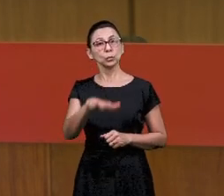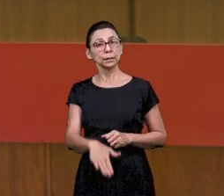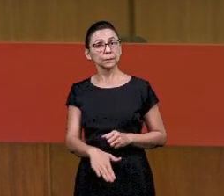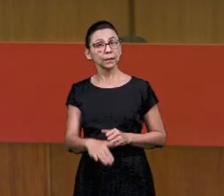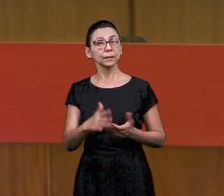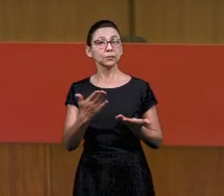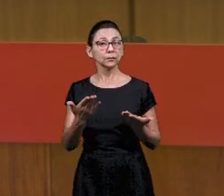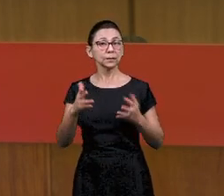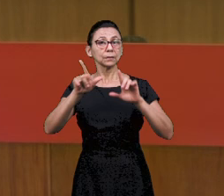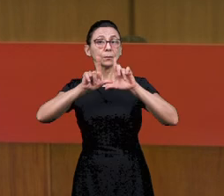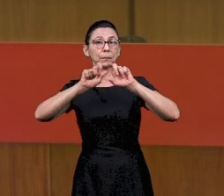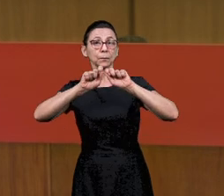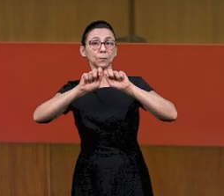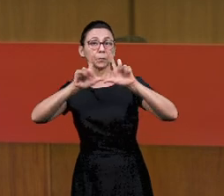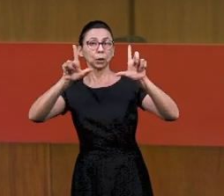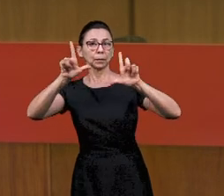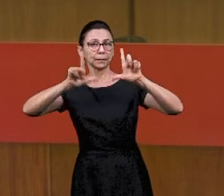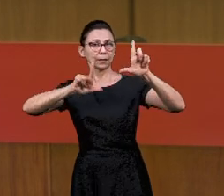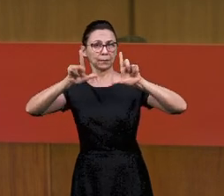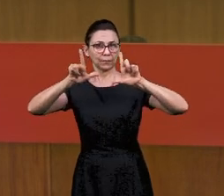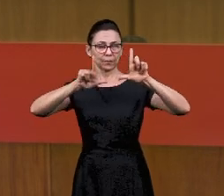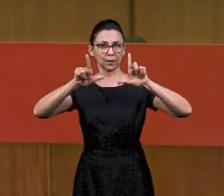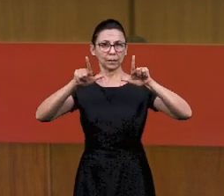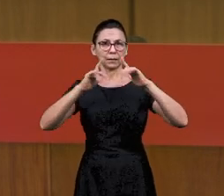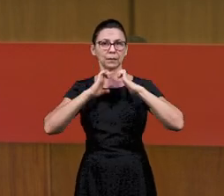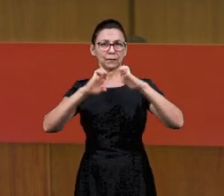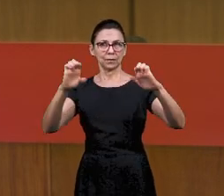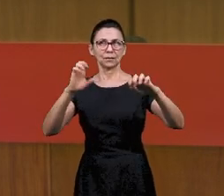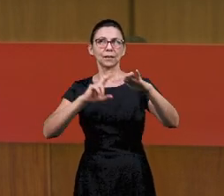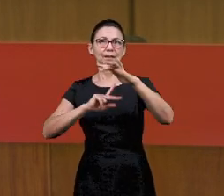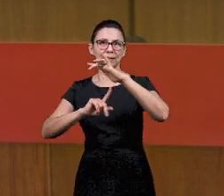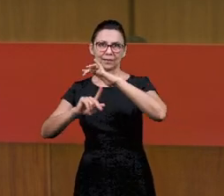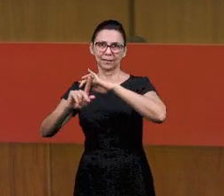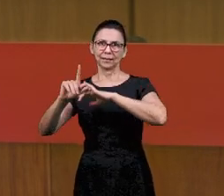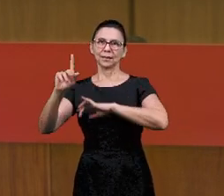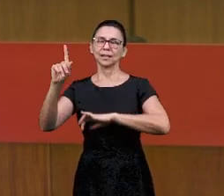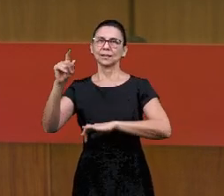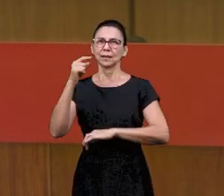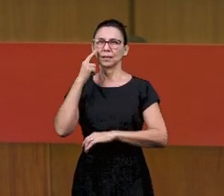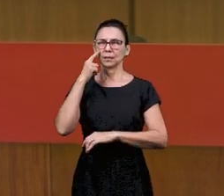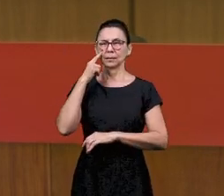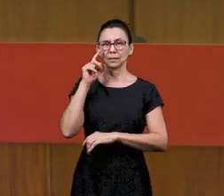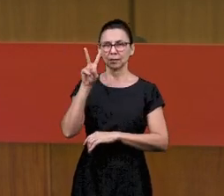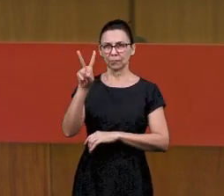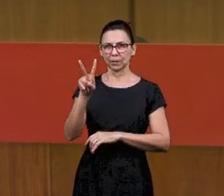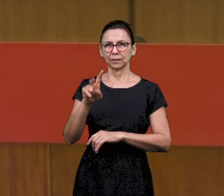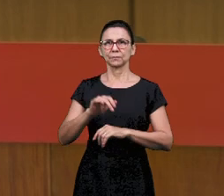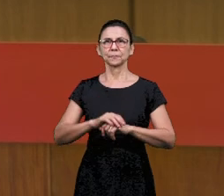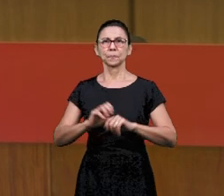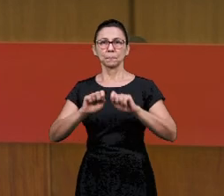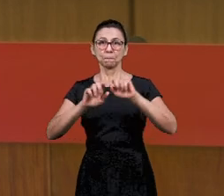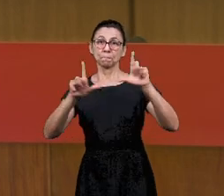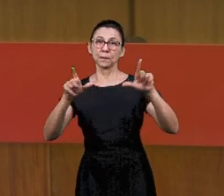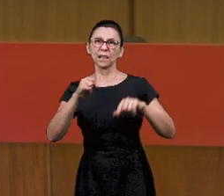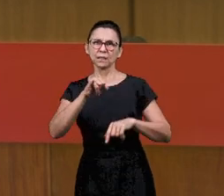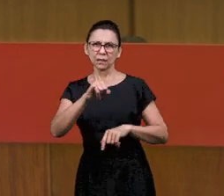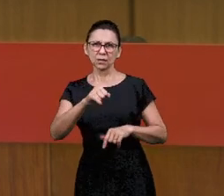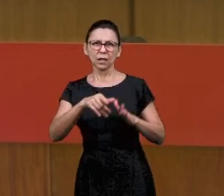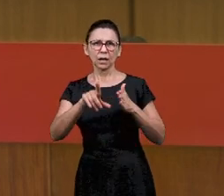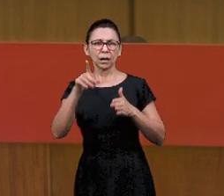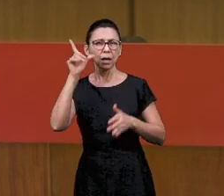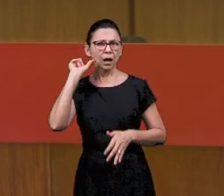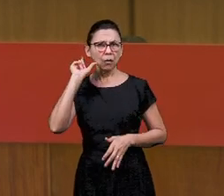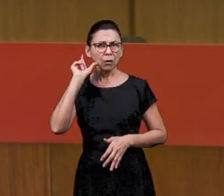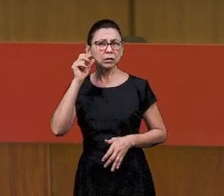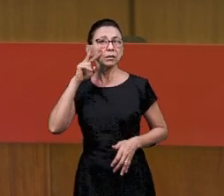éternel à travers les émissions de TV qui transmettent cette programmation. Si vous avez déjà regardé hier,